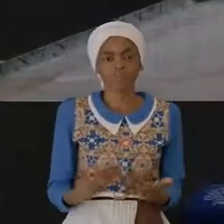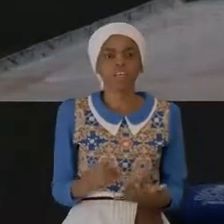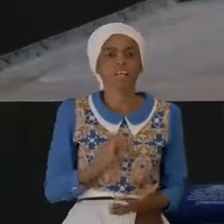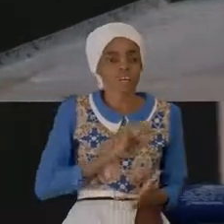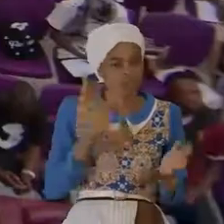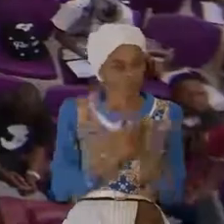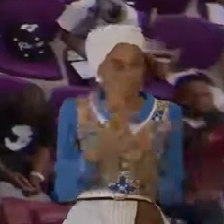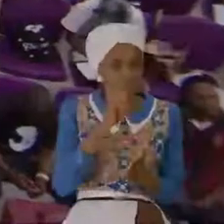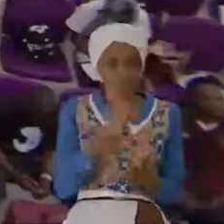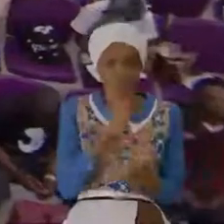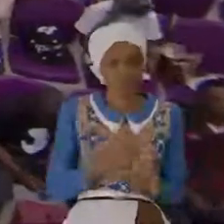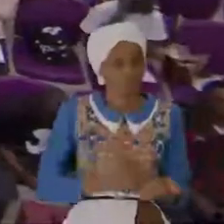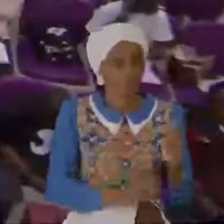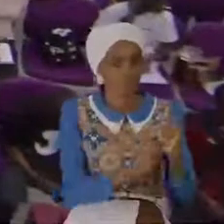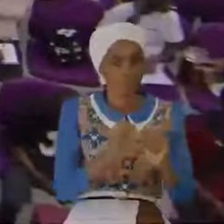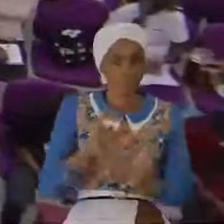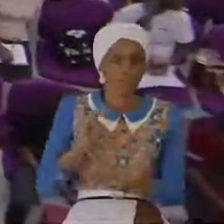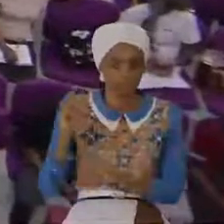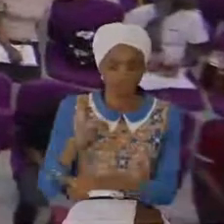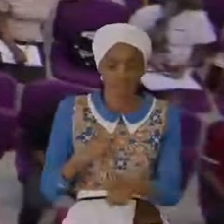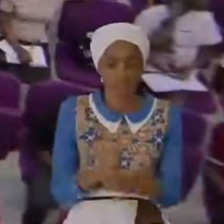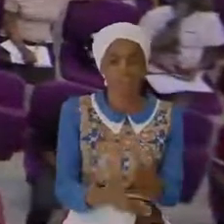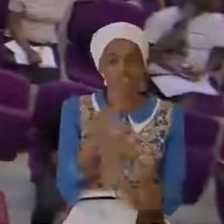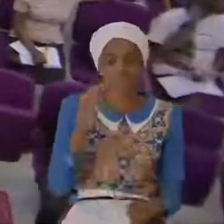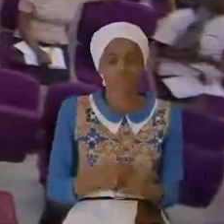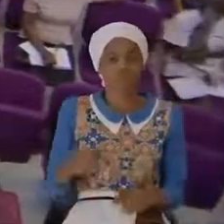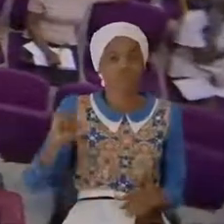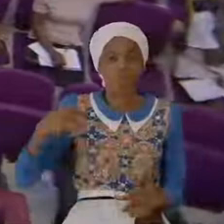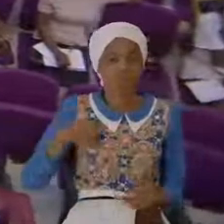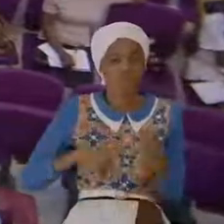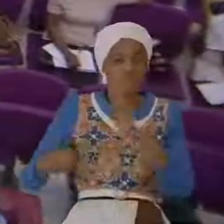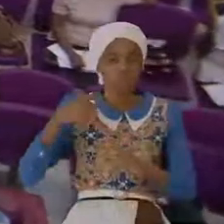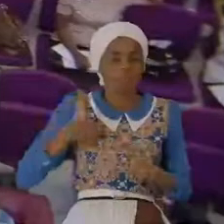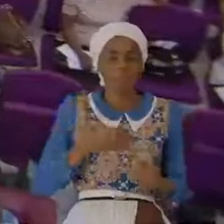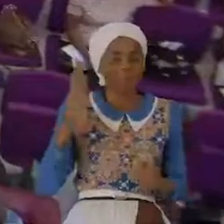que vous ne les accompagnez pas. Nous n'allons pas les suivre.